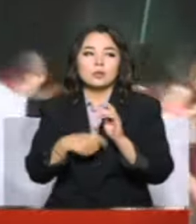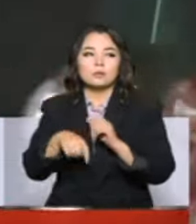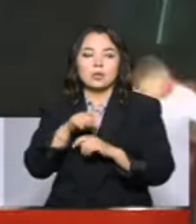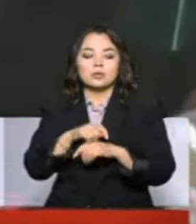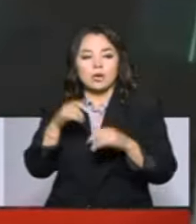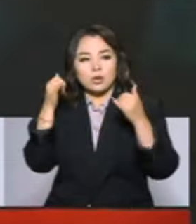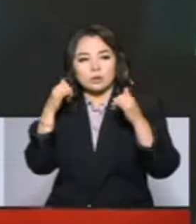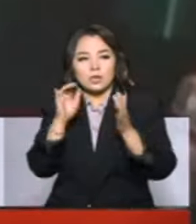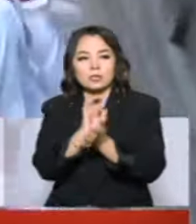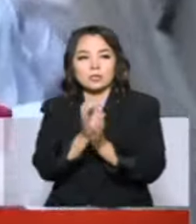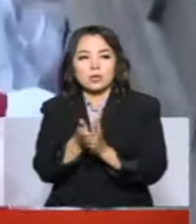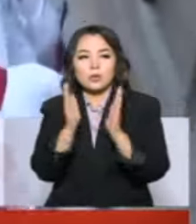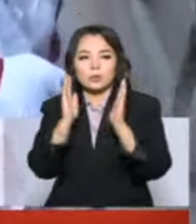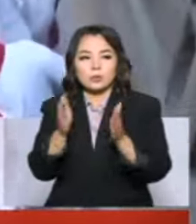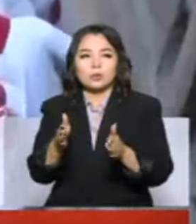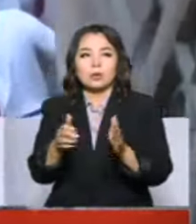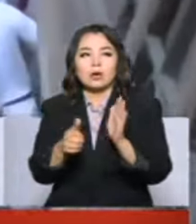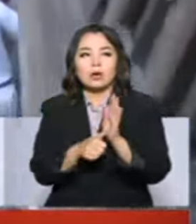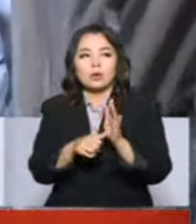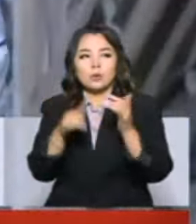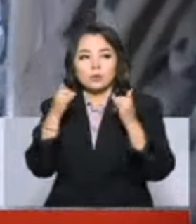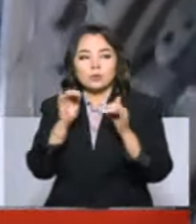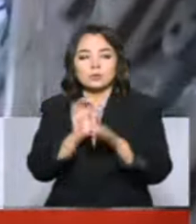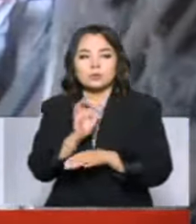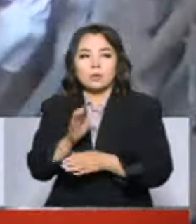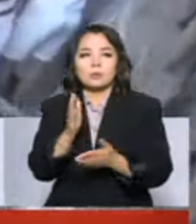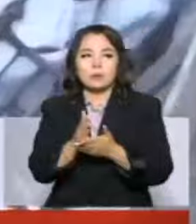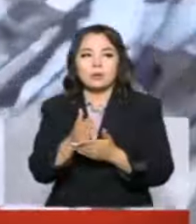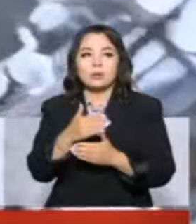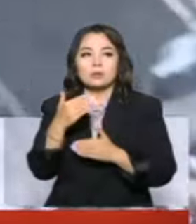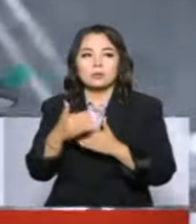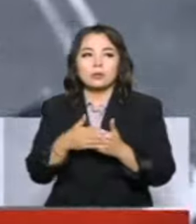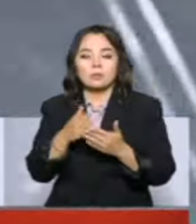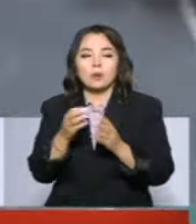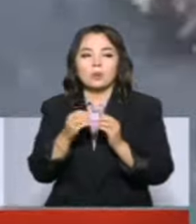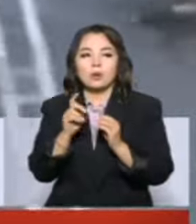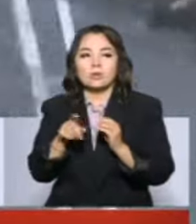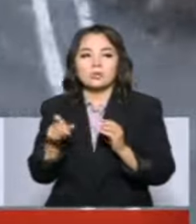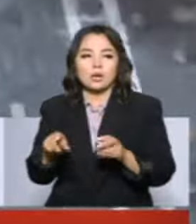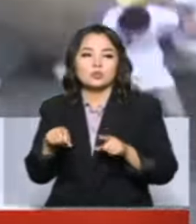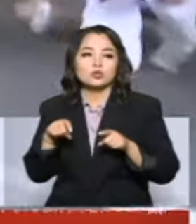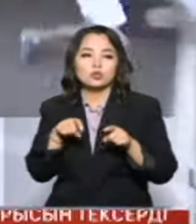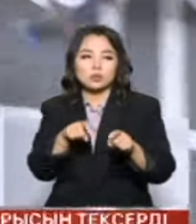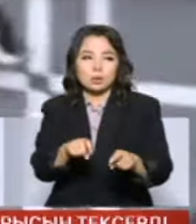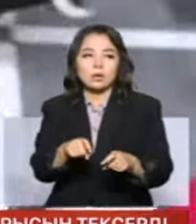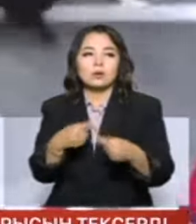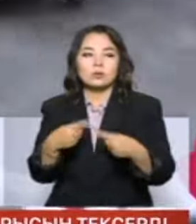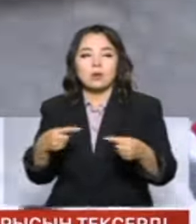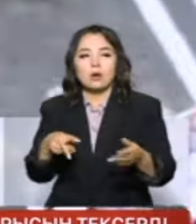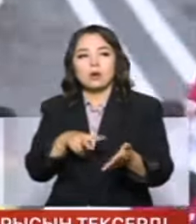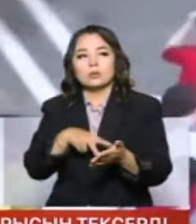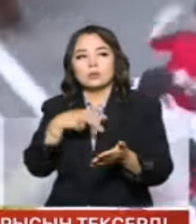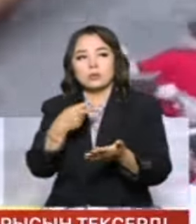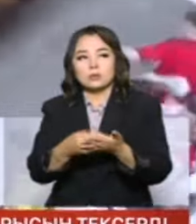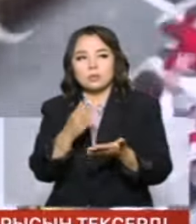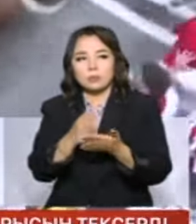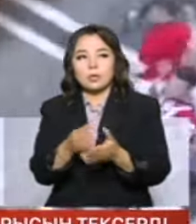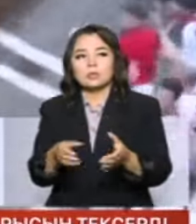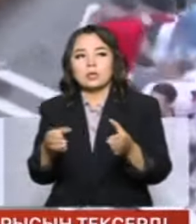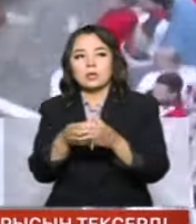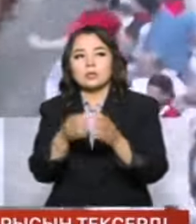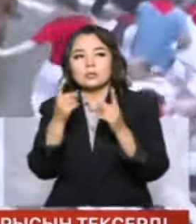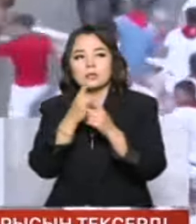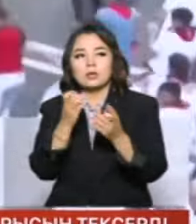тар көшесіне 6 өгіз жіберілген. Ал олардың алдына түсіп, ондаған адам жүгірді. Кейбірі шалынып құлаған. Рейтер